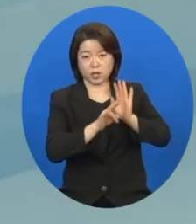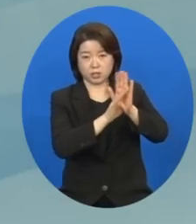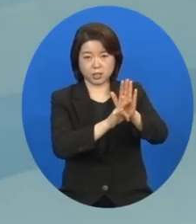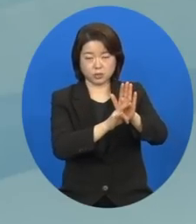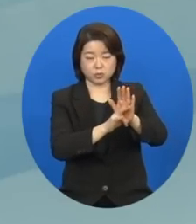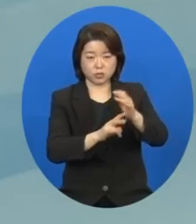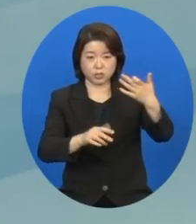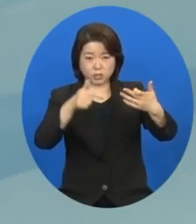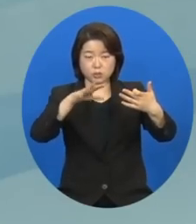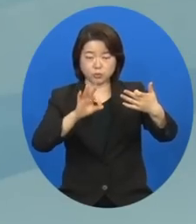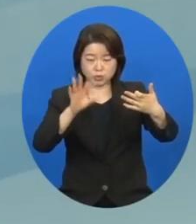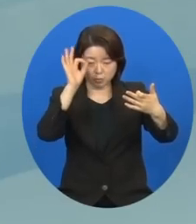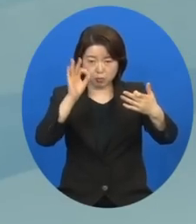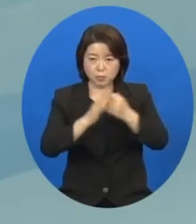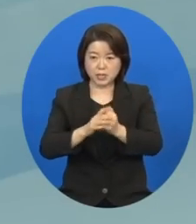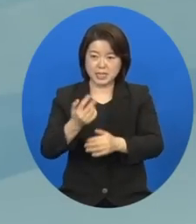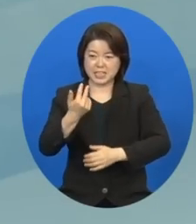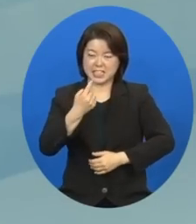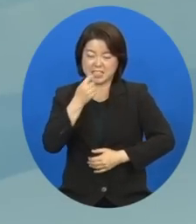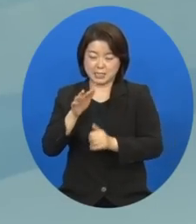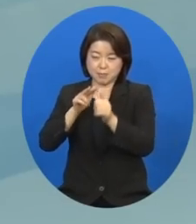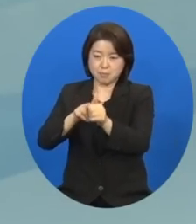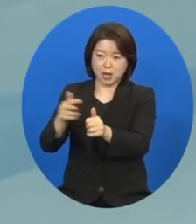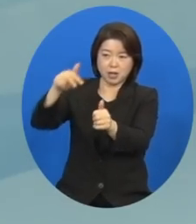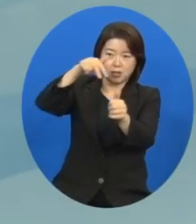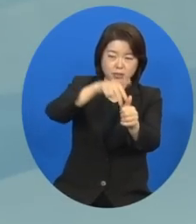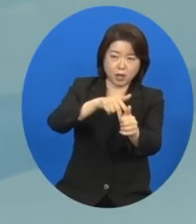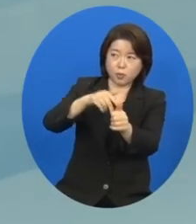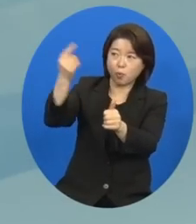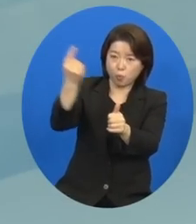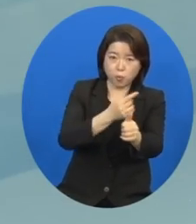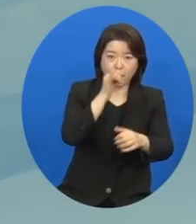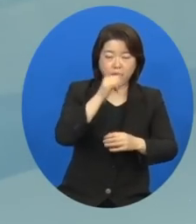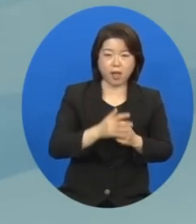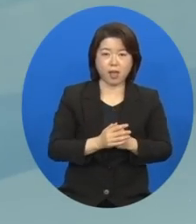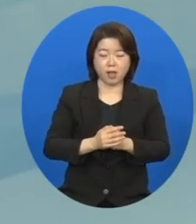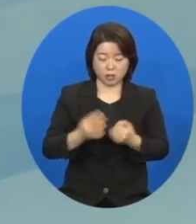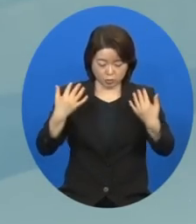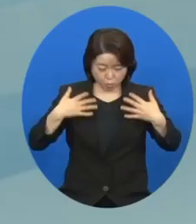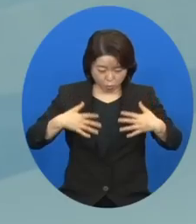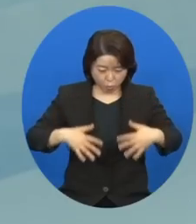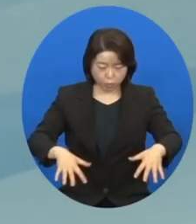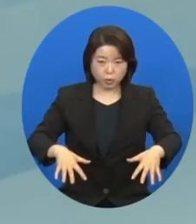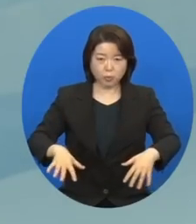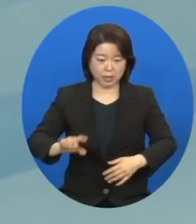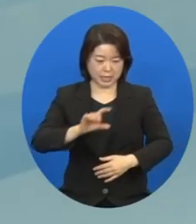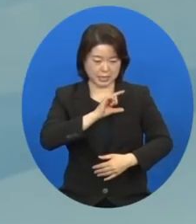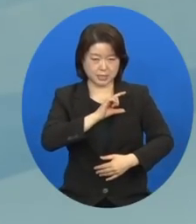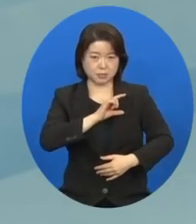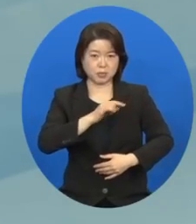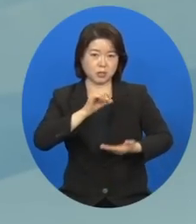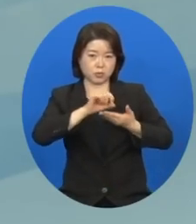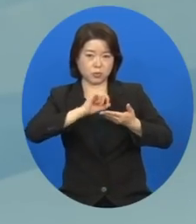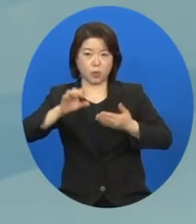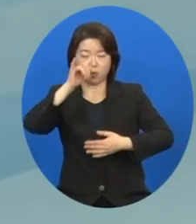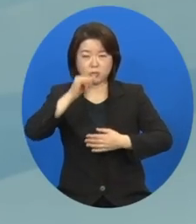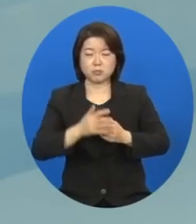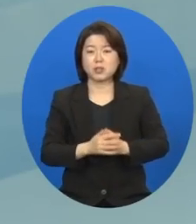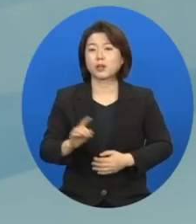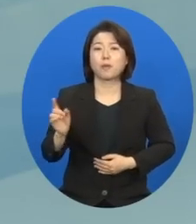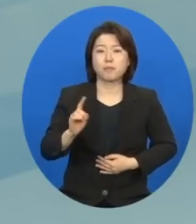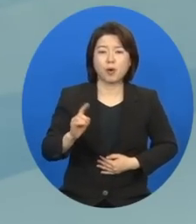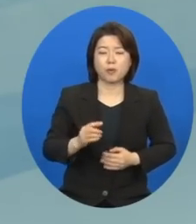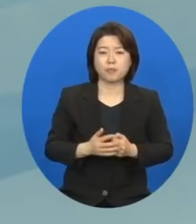타고 주님이 등장하시는데 거기에 보면 옷과 그분의 몸에 이름이 써 있어요. 뭐라고 써